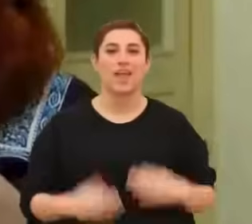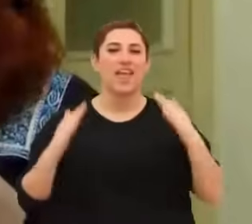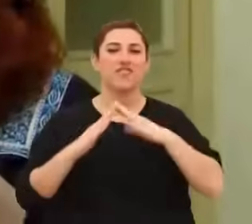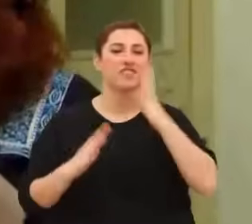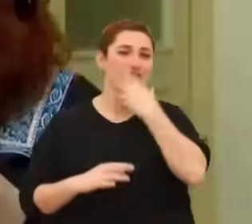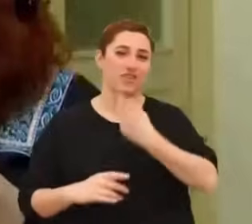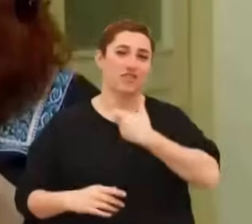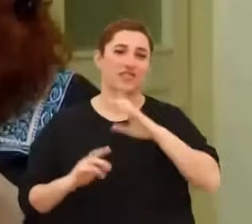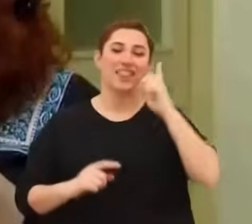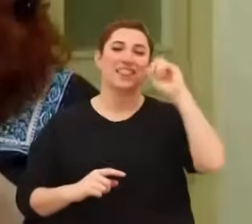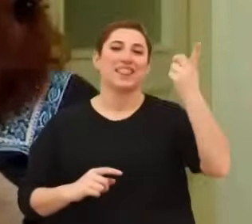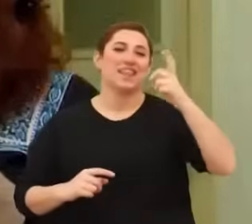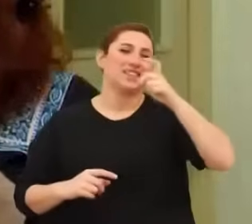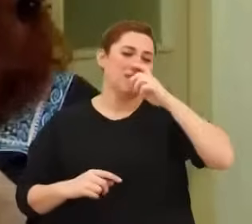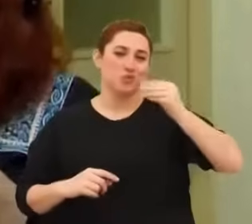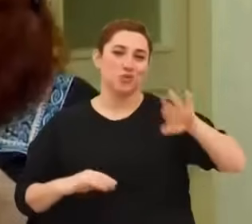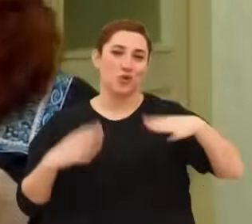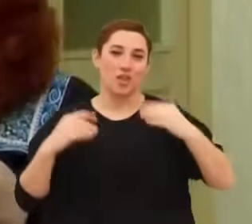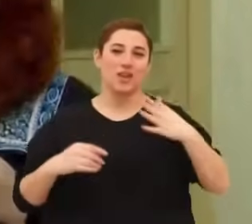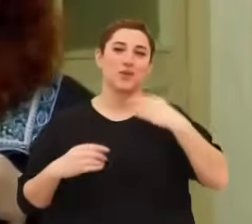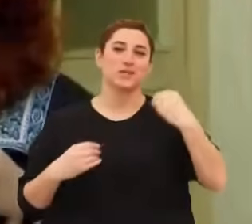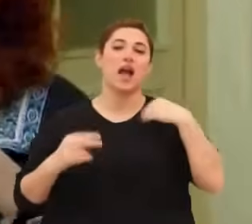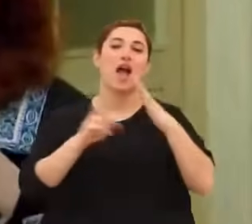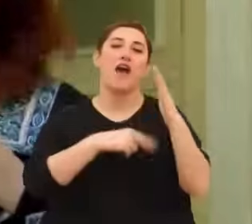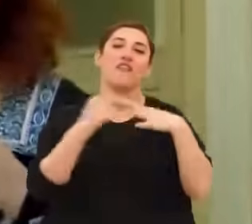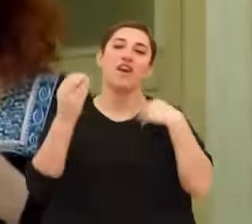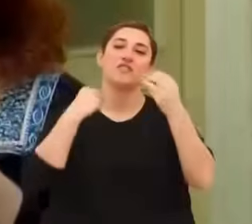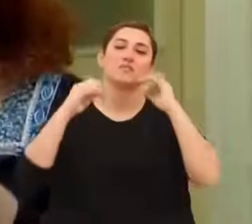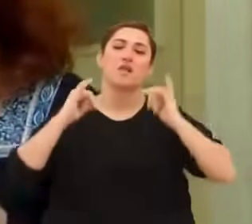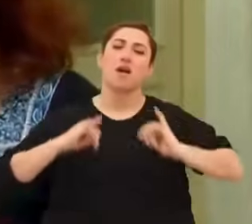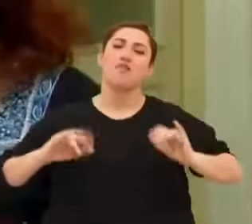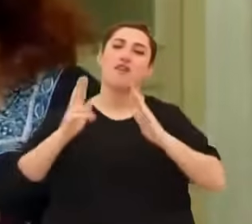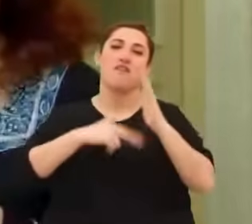yakışıklı ve tek prensi olarak güzel bir kahvaltı yapacağım.